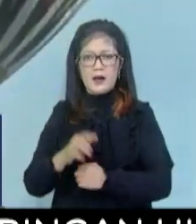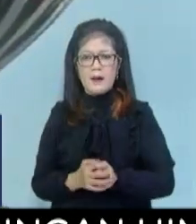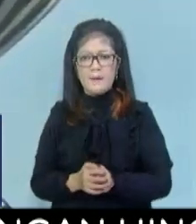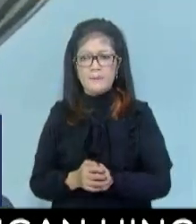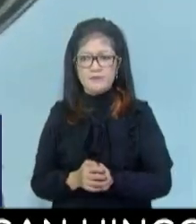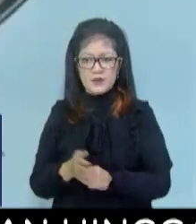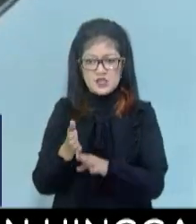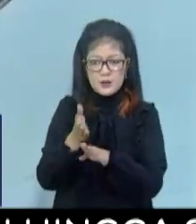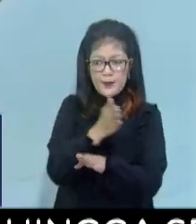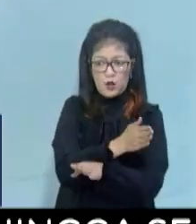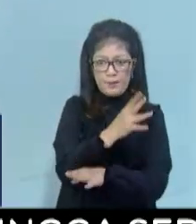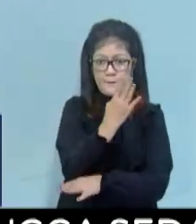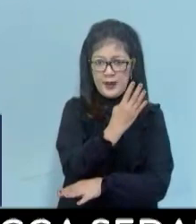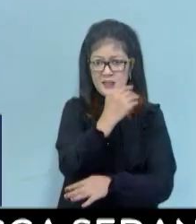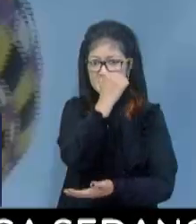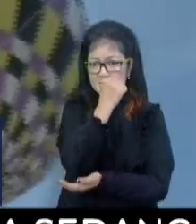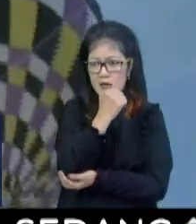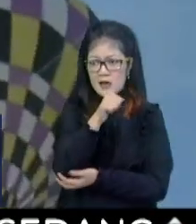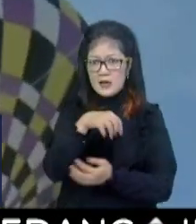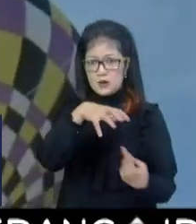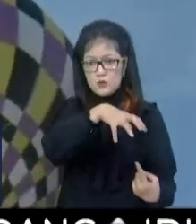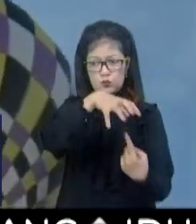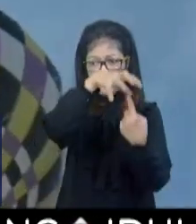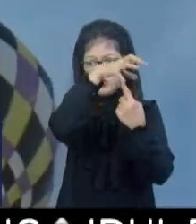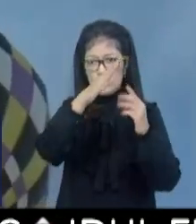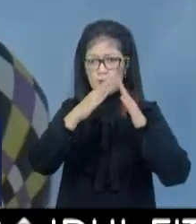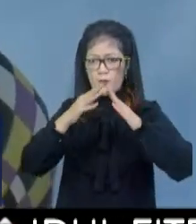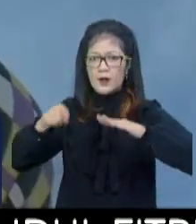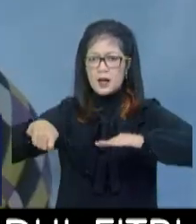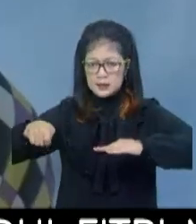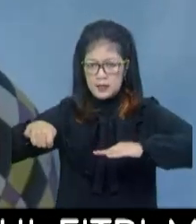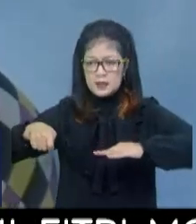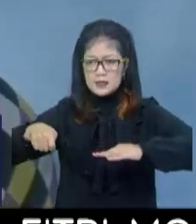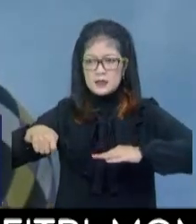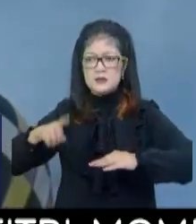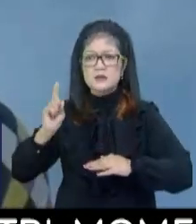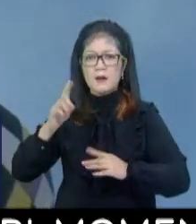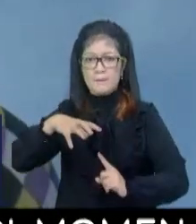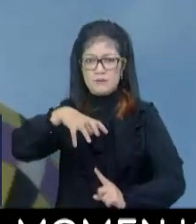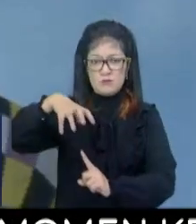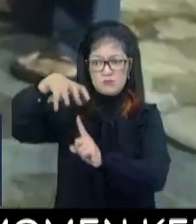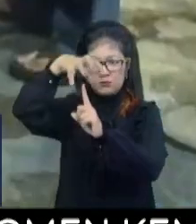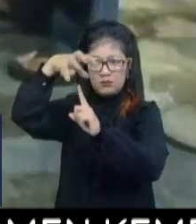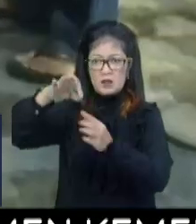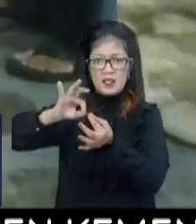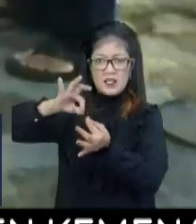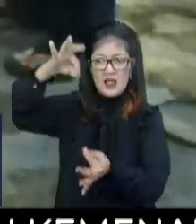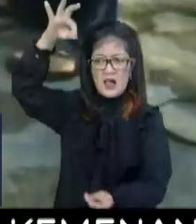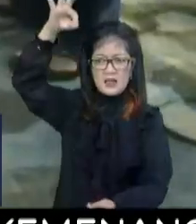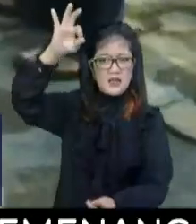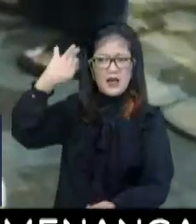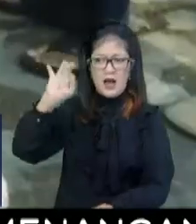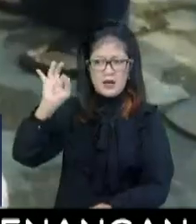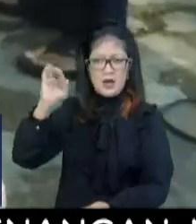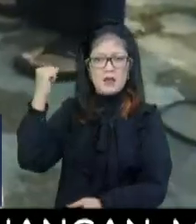Sebelumnya 4 pelaku penerbang balon udara divonis pengadilan karena menerbangkan balon udara raksasa tanpa ditambatkan. Pelaku dijerat pasal